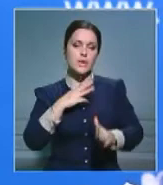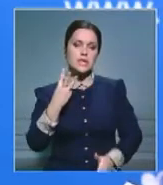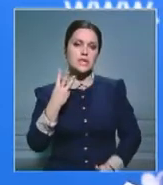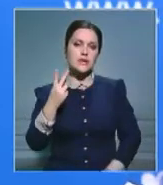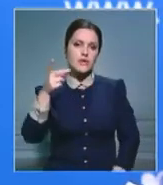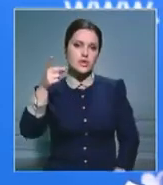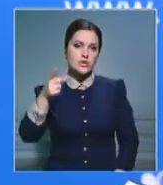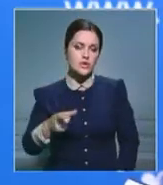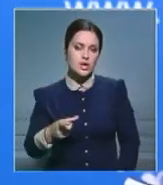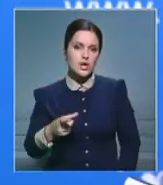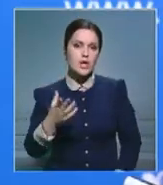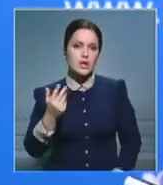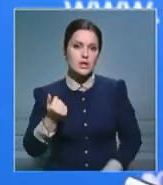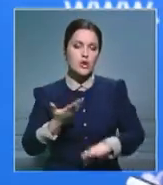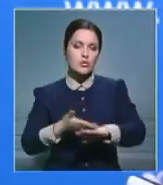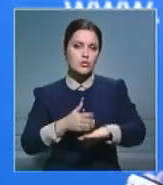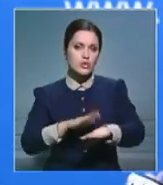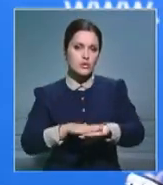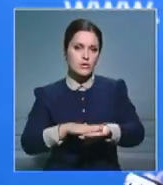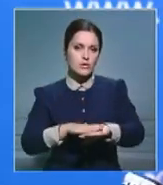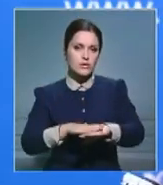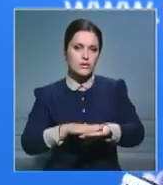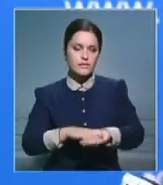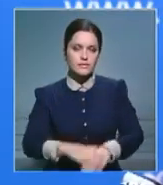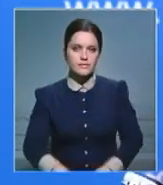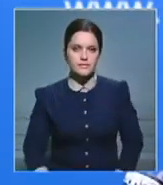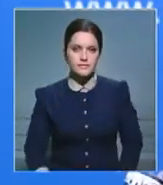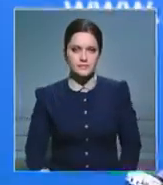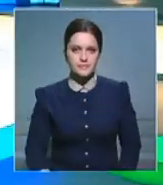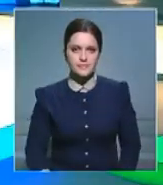32, предложены для избрания 32 судей.